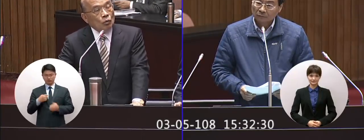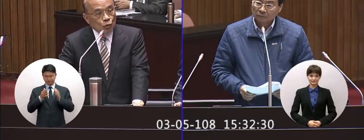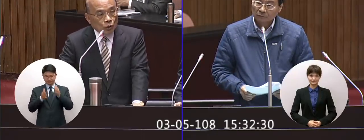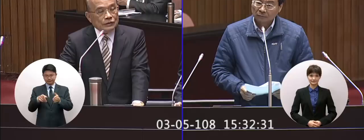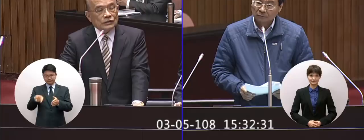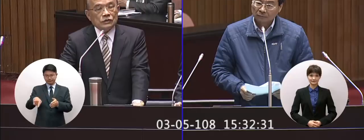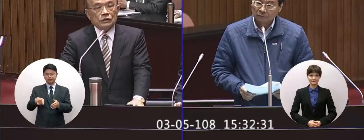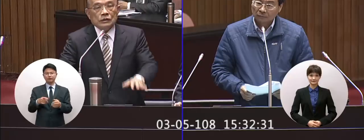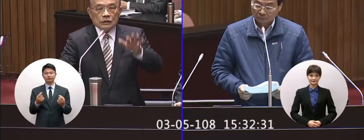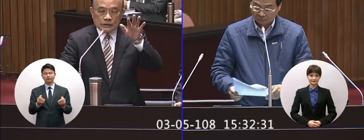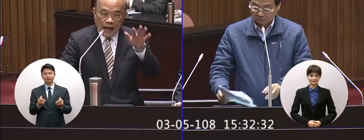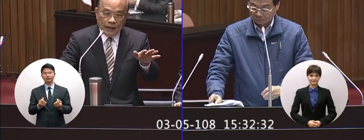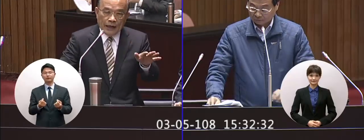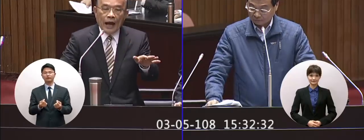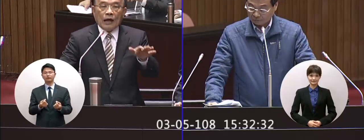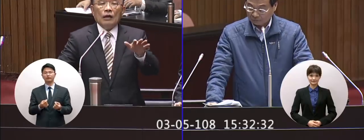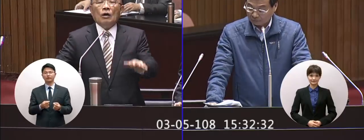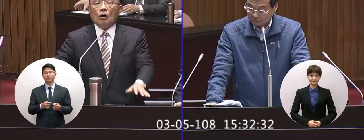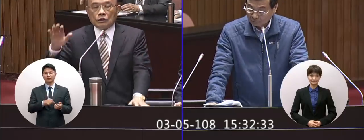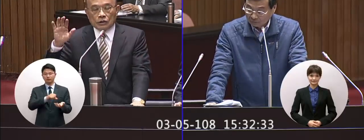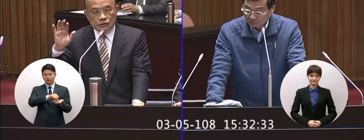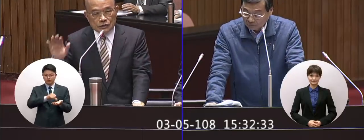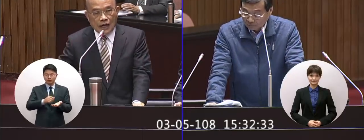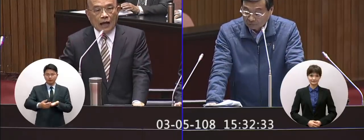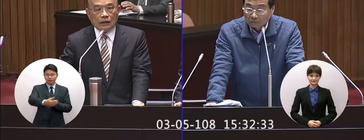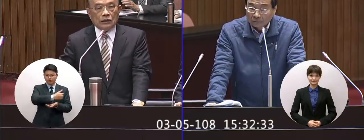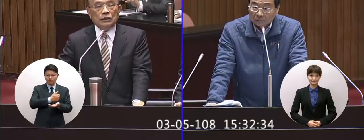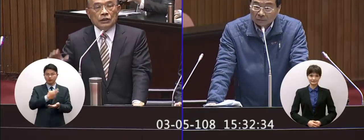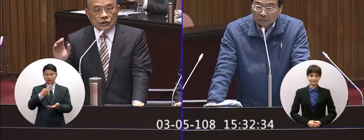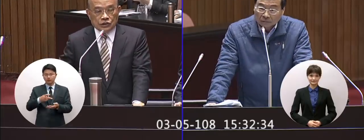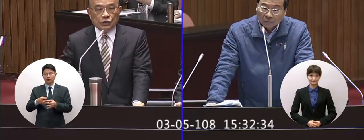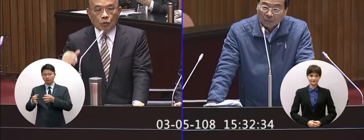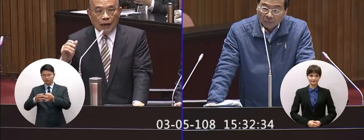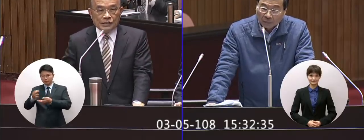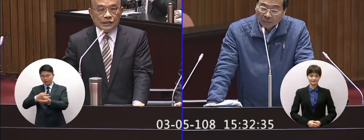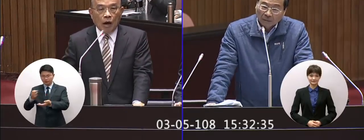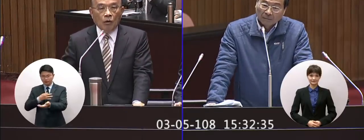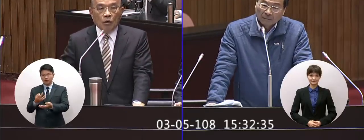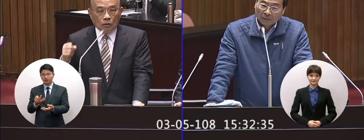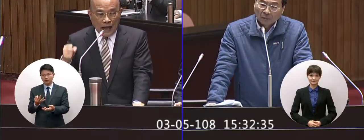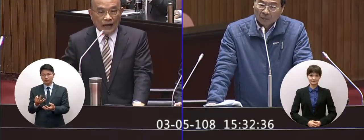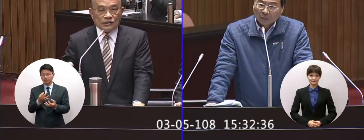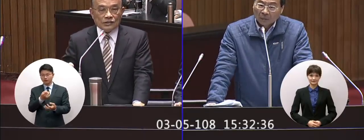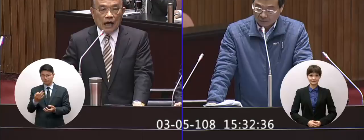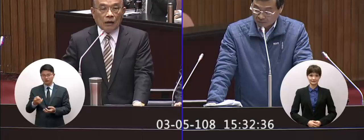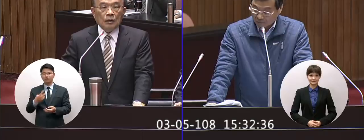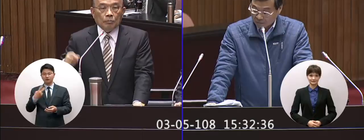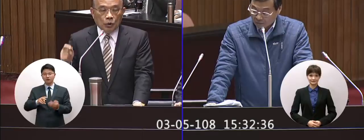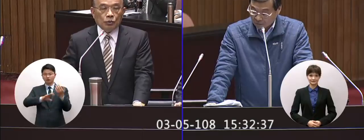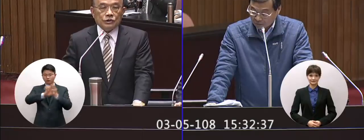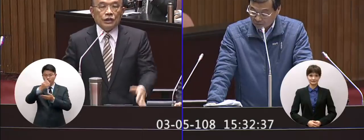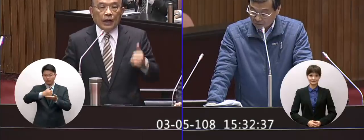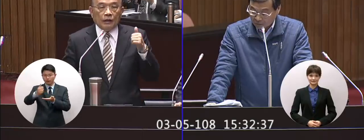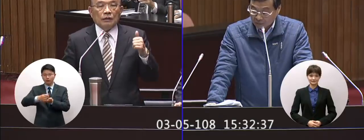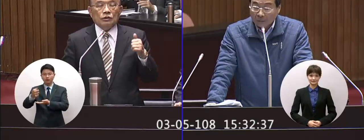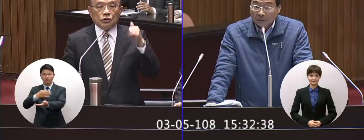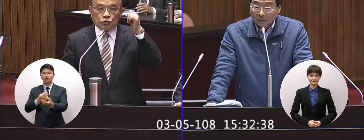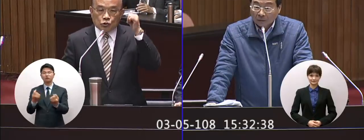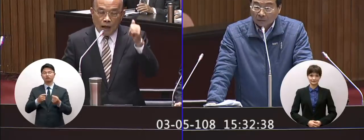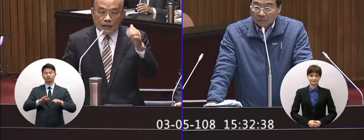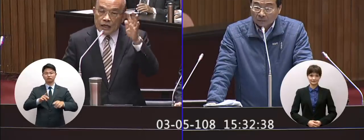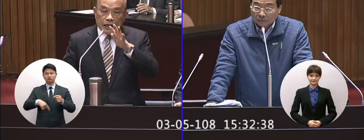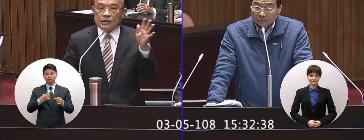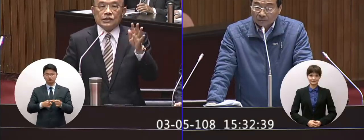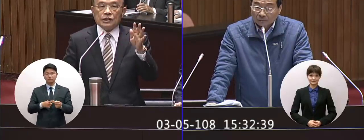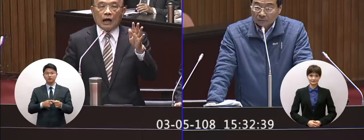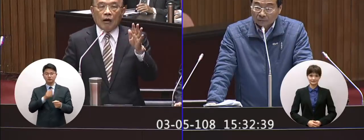关，无论是产量或者是价格以及外销打开市场，比如今年就